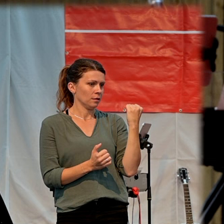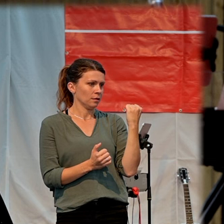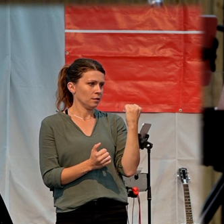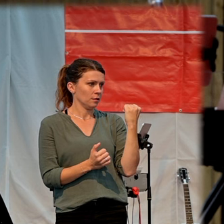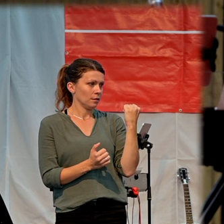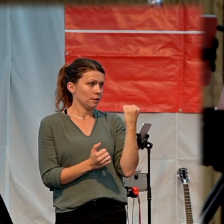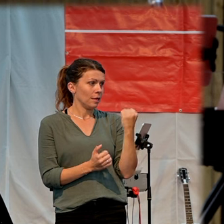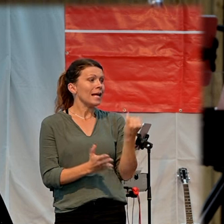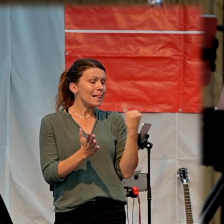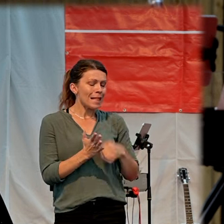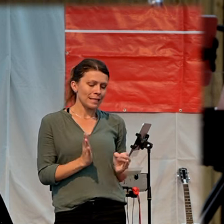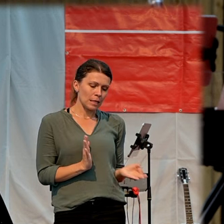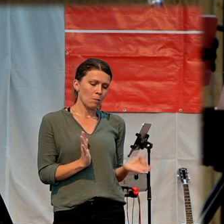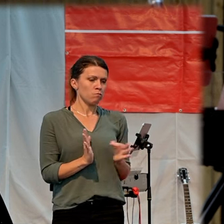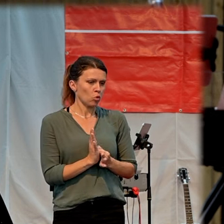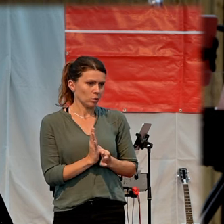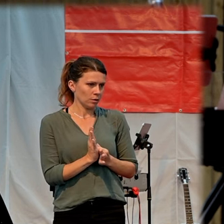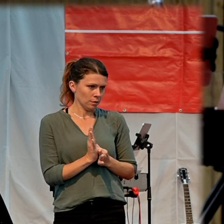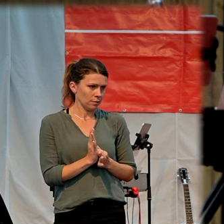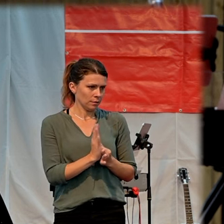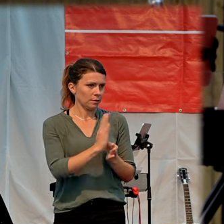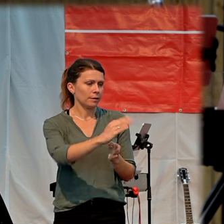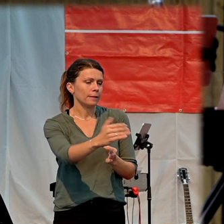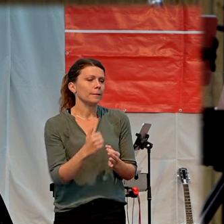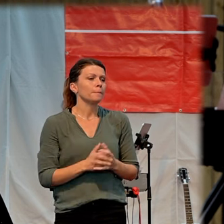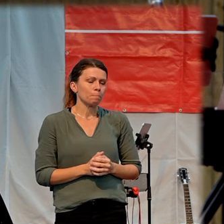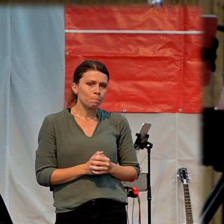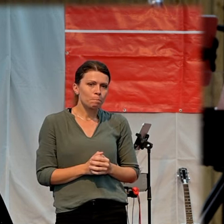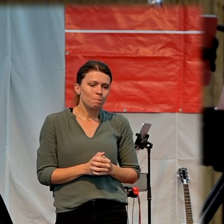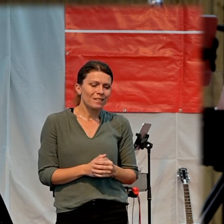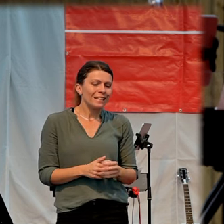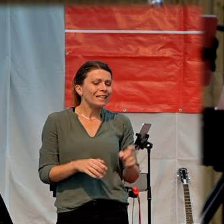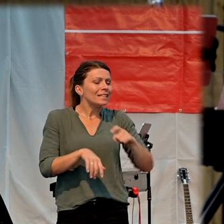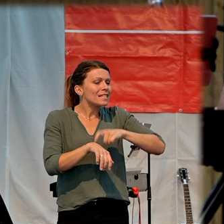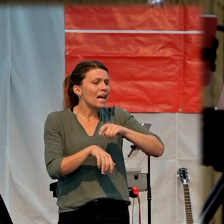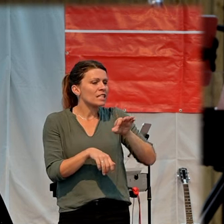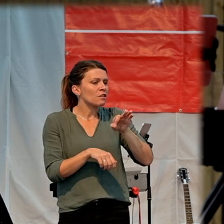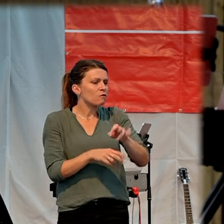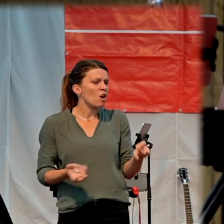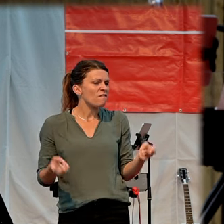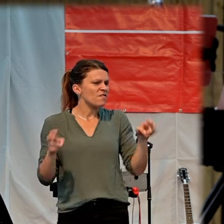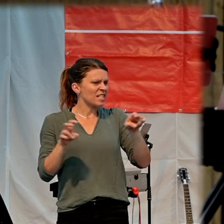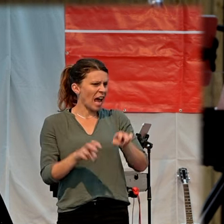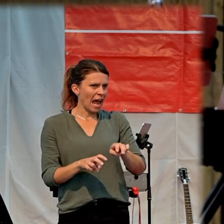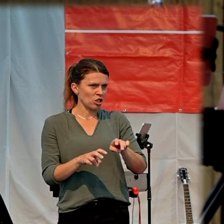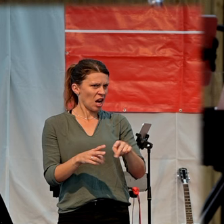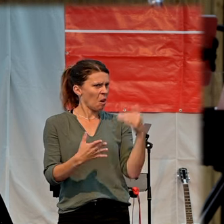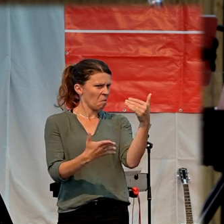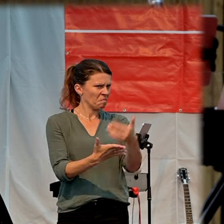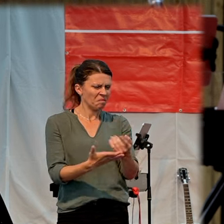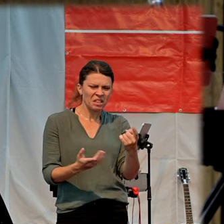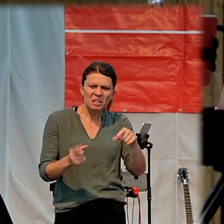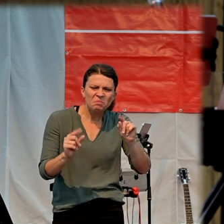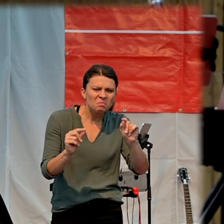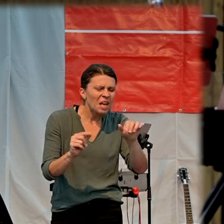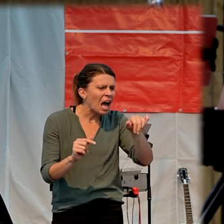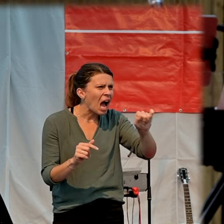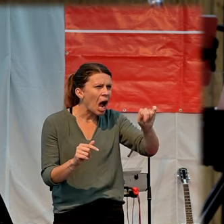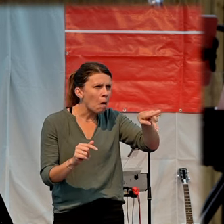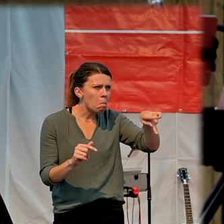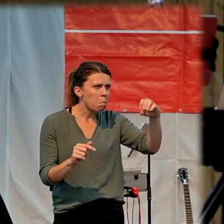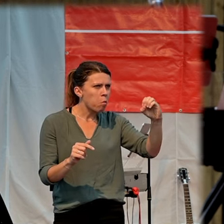will ich noch kurz darauf hinweisen. Die Zeiten der Wiederherstellung aller Dinge, was ist denn das für ein Ding?